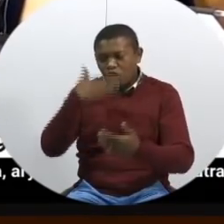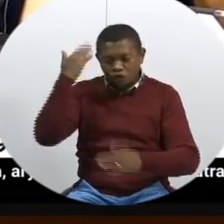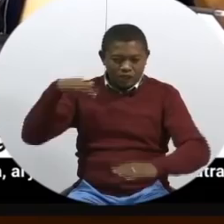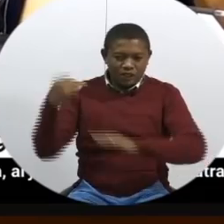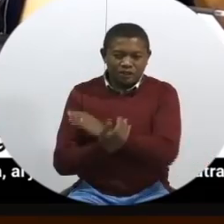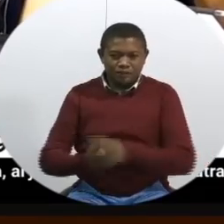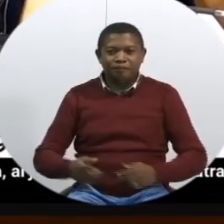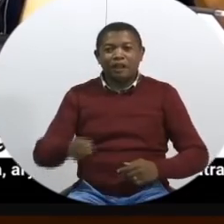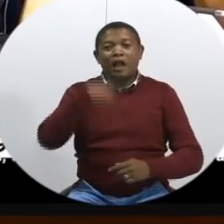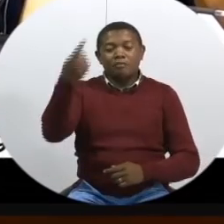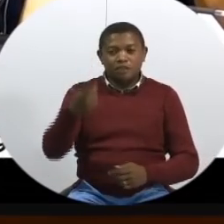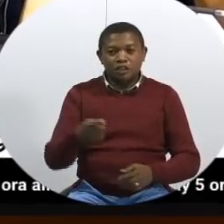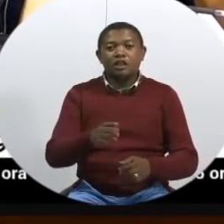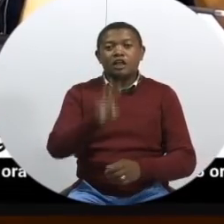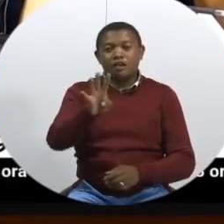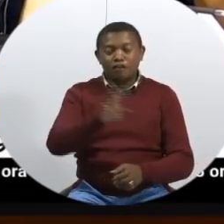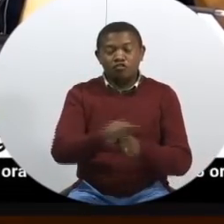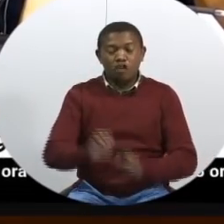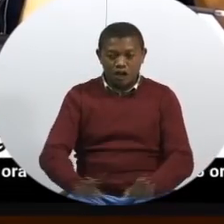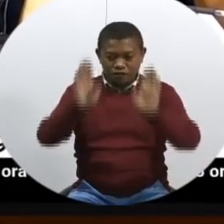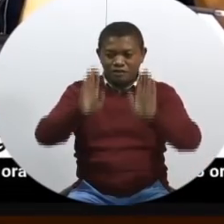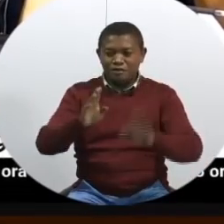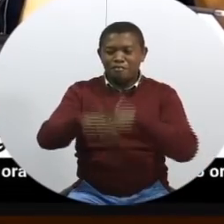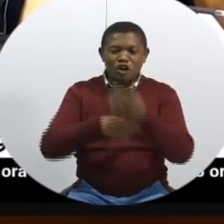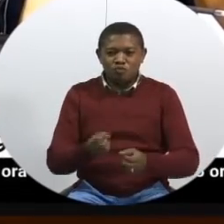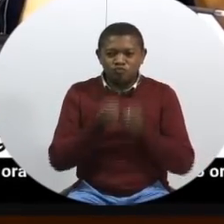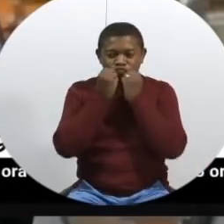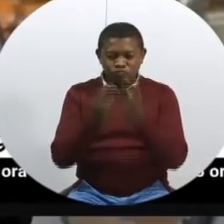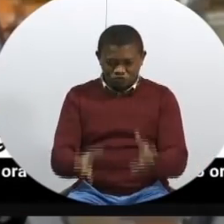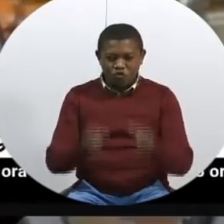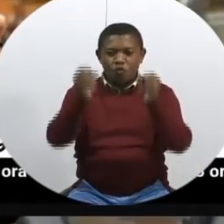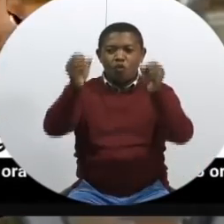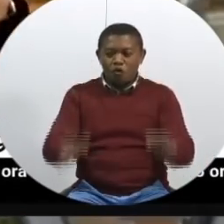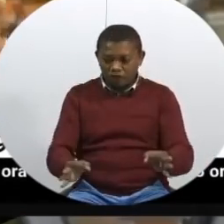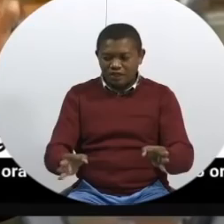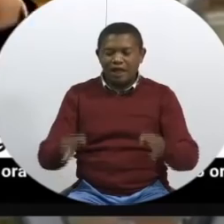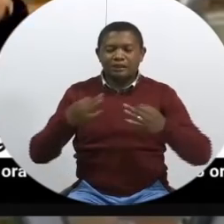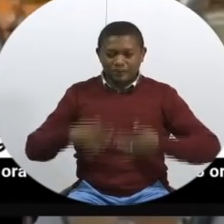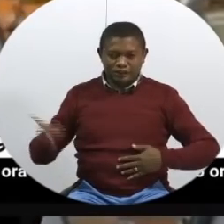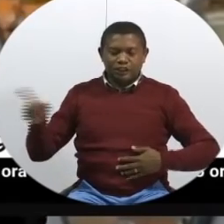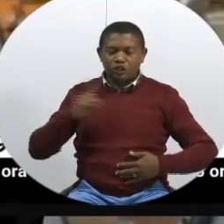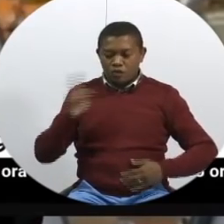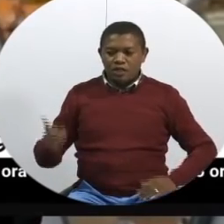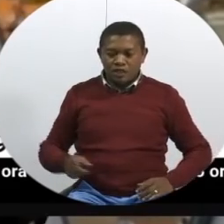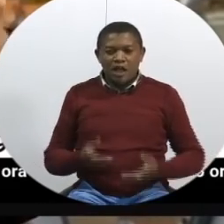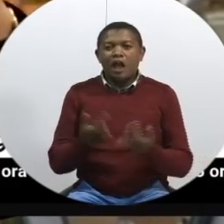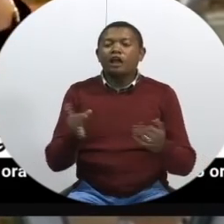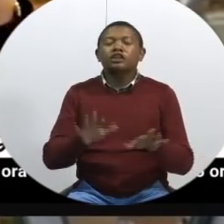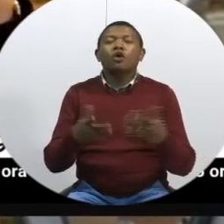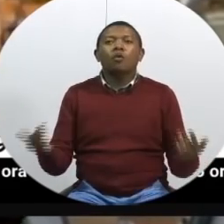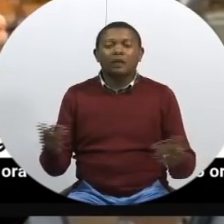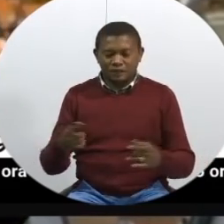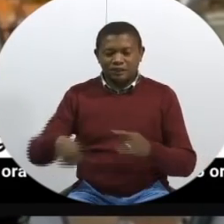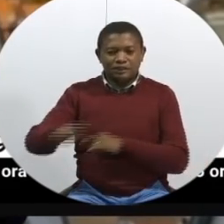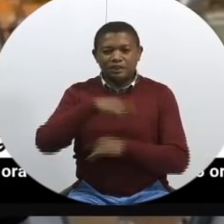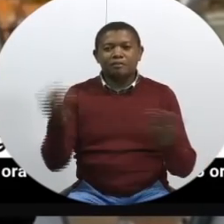Amin'ny 5 avril izany an dia anao fanambarana ofisialy ny tenako hoe aiza ho aiza marina ny